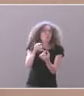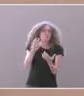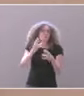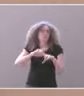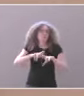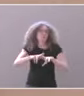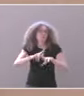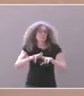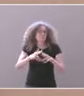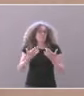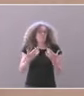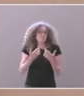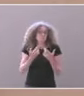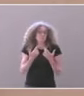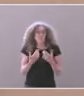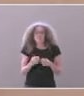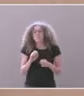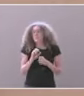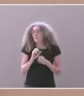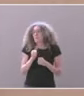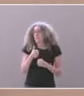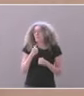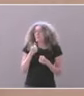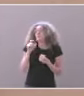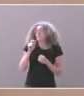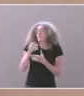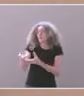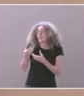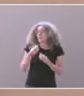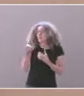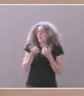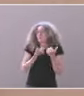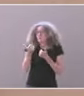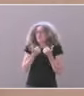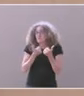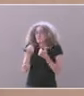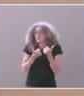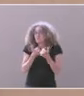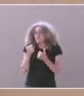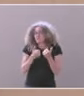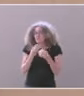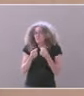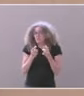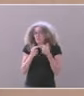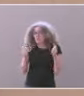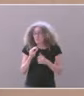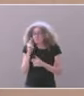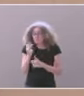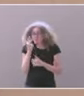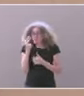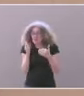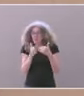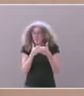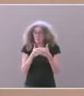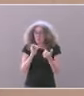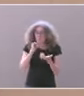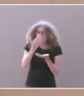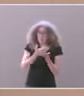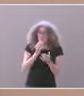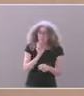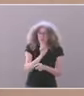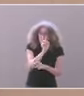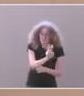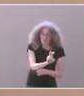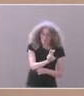divers. Accueillir des fonctions tertiaires et de services autour de l'arrêt de tram avec la création des halles méditerranéennes pour créer un nouveau lieu attractif